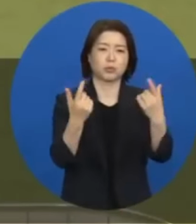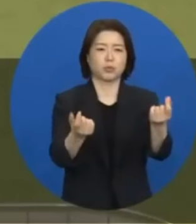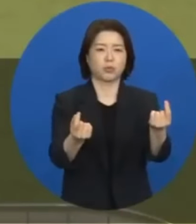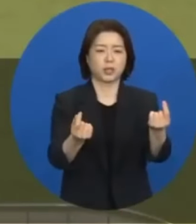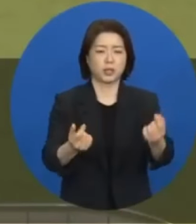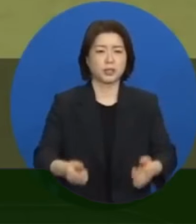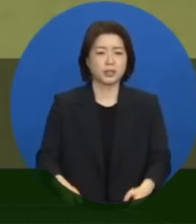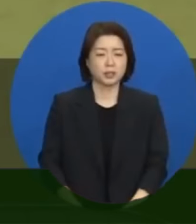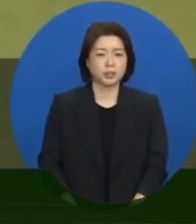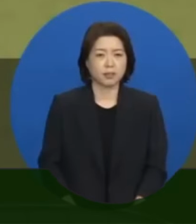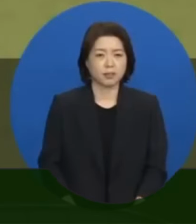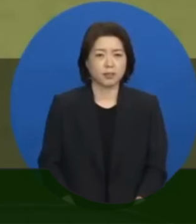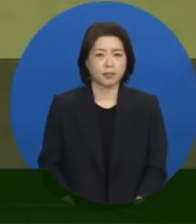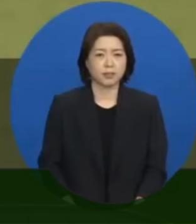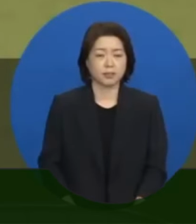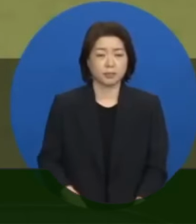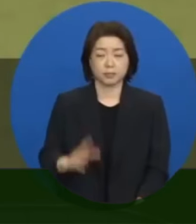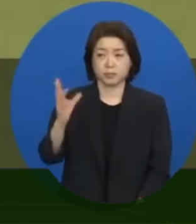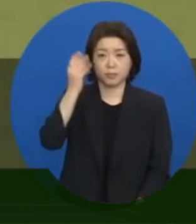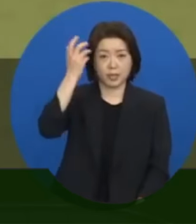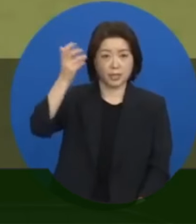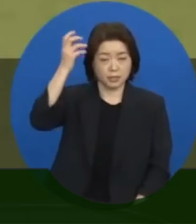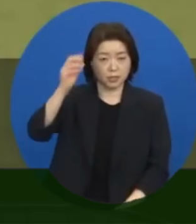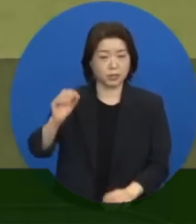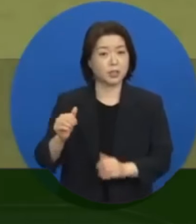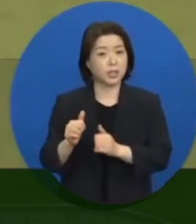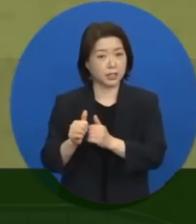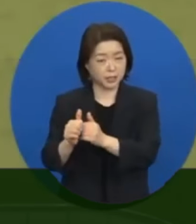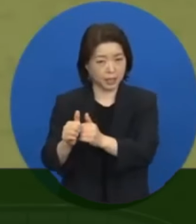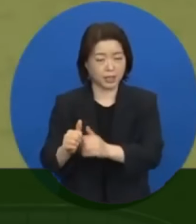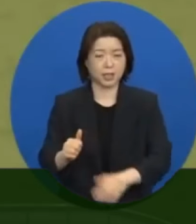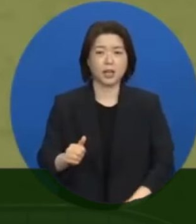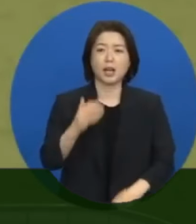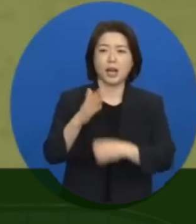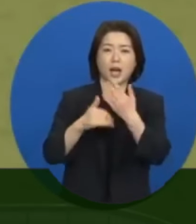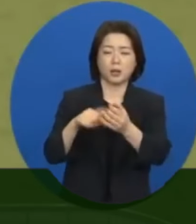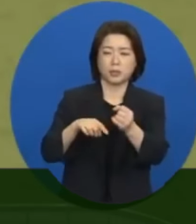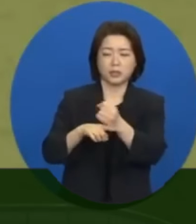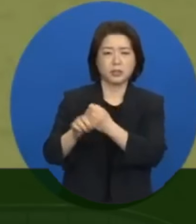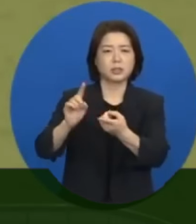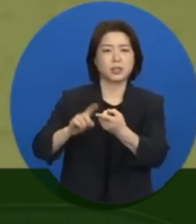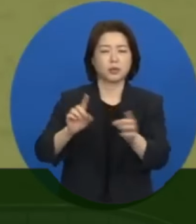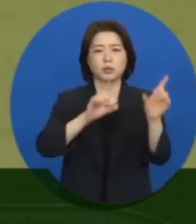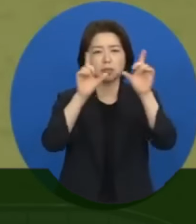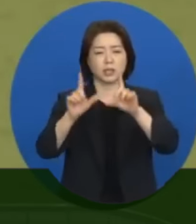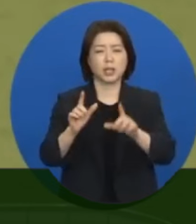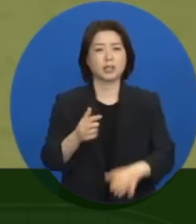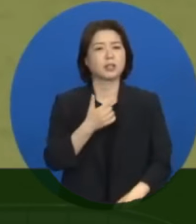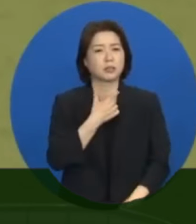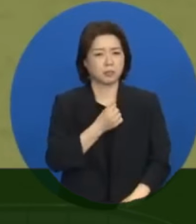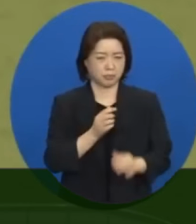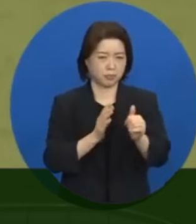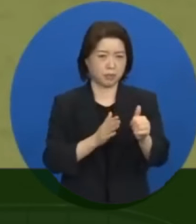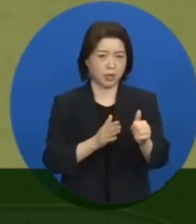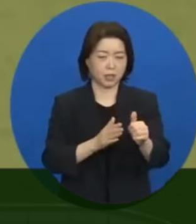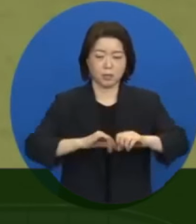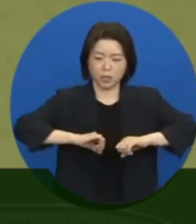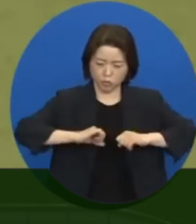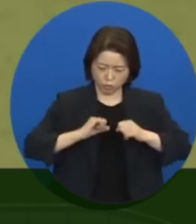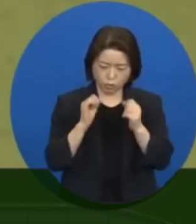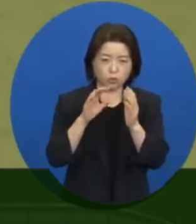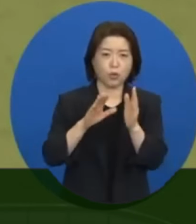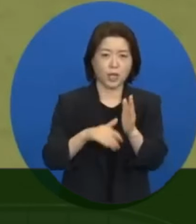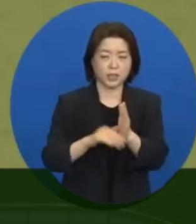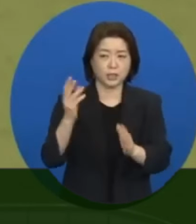원하십니다 여러분 성령에 의해서 하나님 뜻대로 살아가시면 여러분 반드시 순종하셔서 순종 때